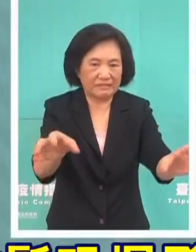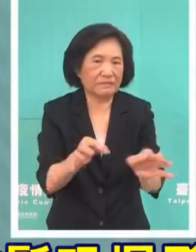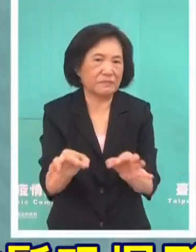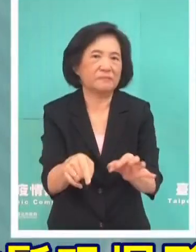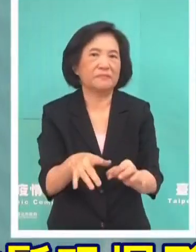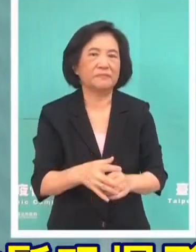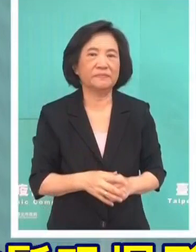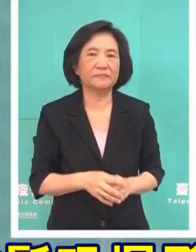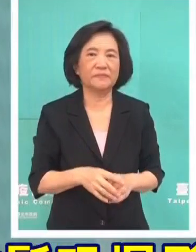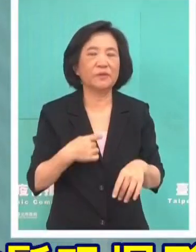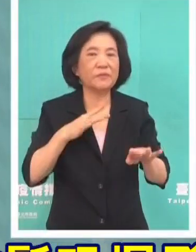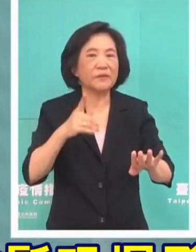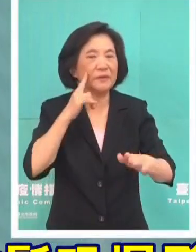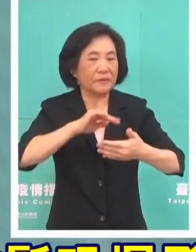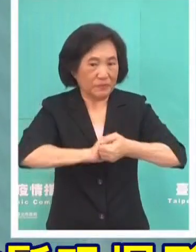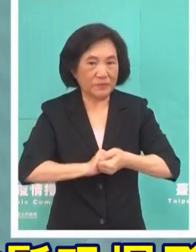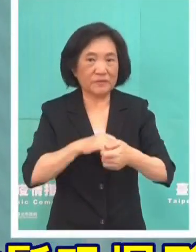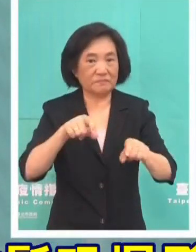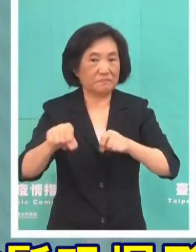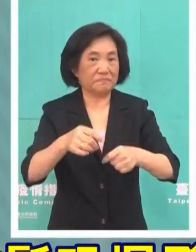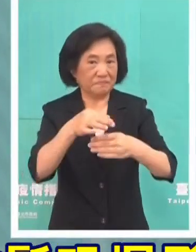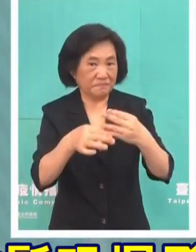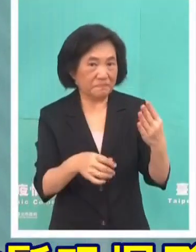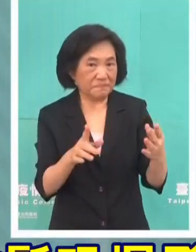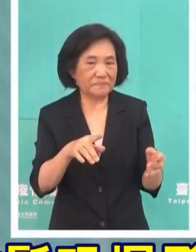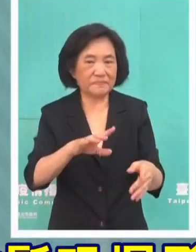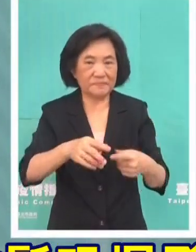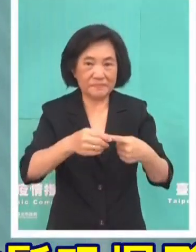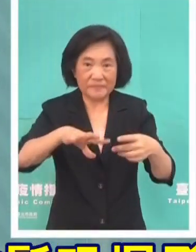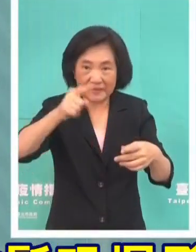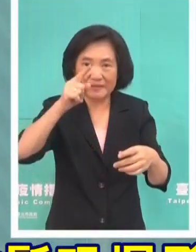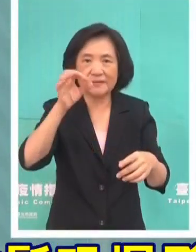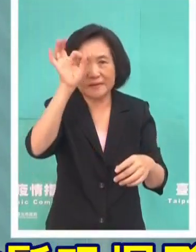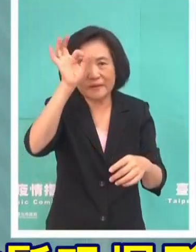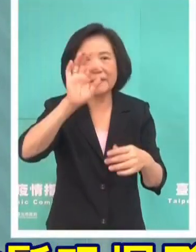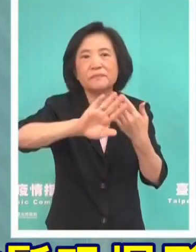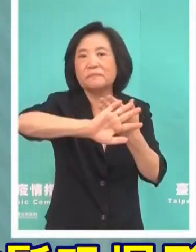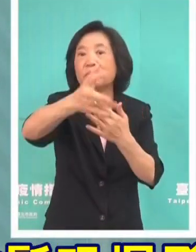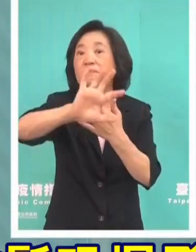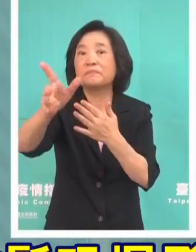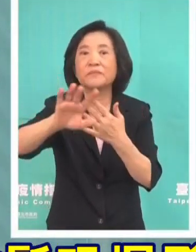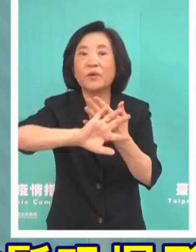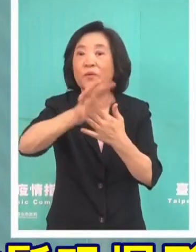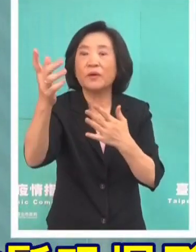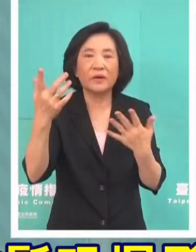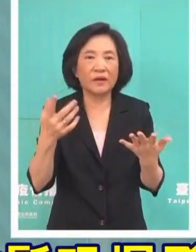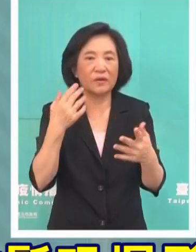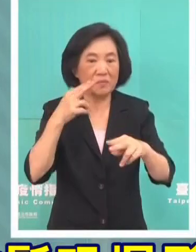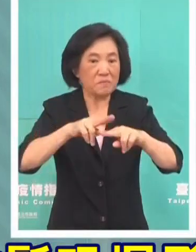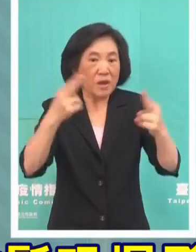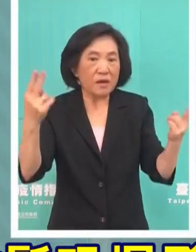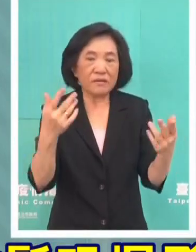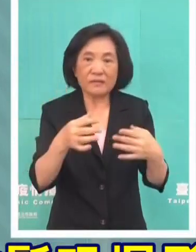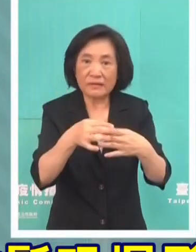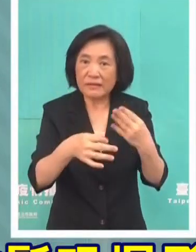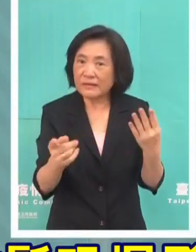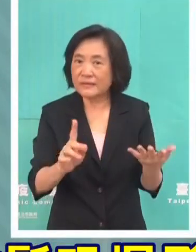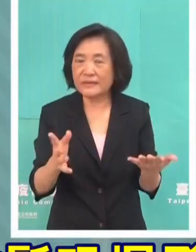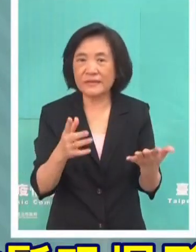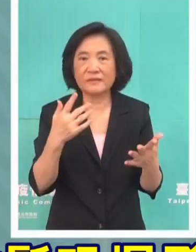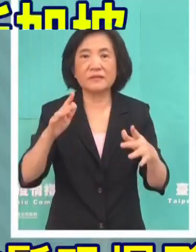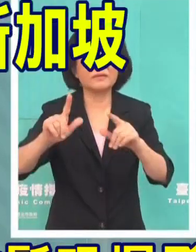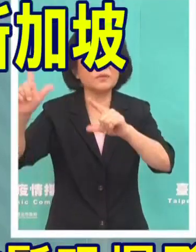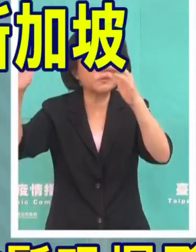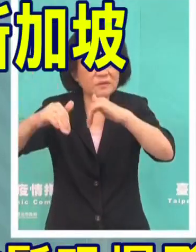我们要决定一个政策哈，其实第一步哈，可以先参考其他国家的哈。所以关于这个解封的问题哦，我们看看哦，东